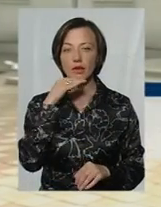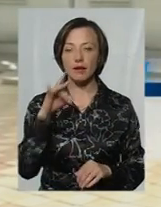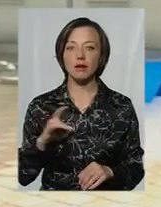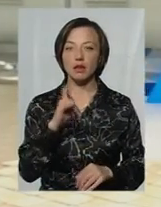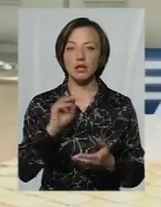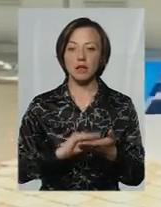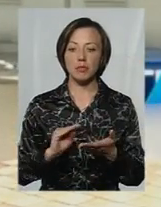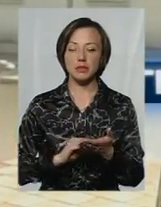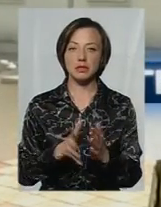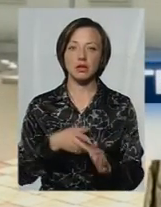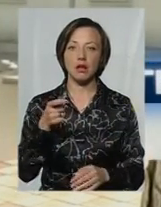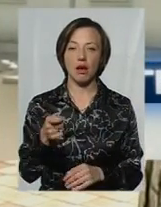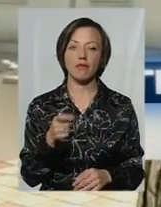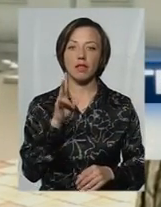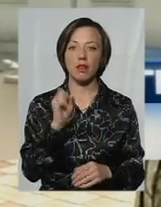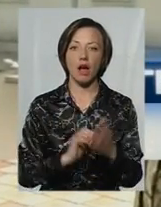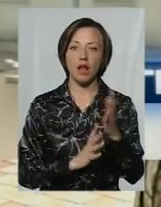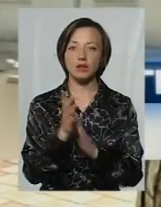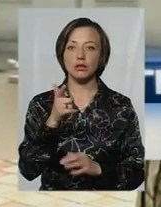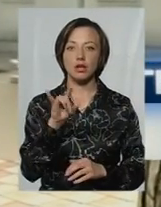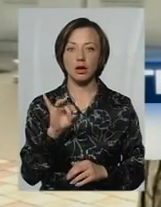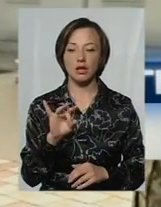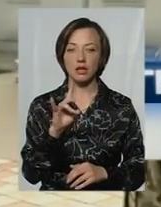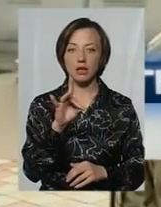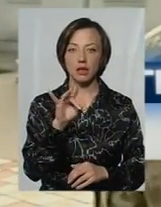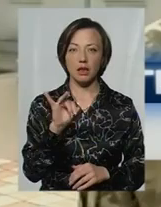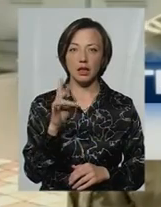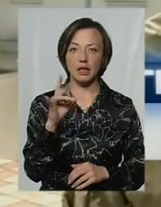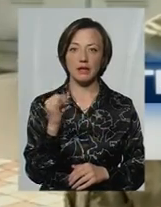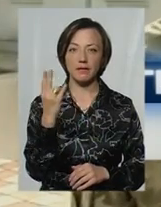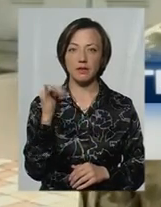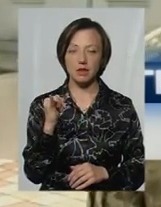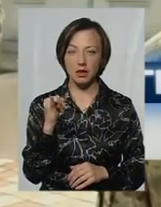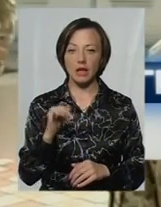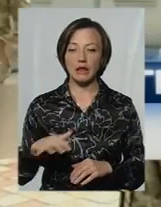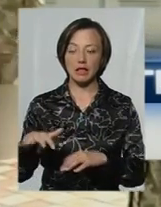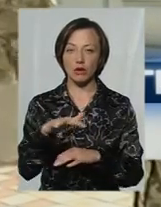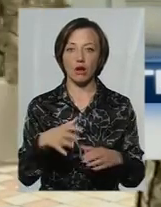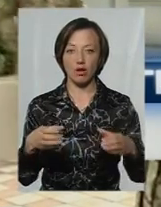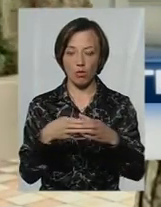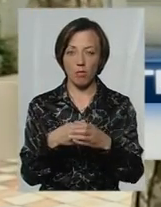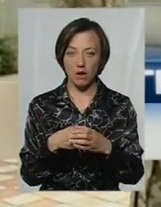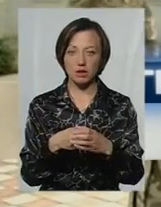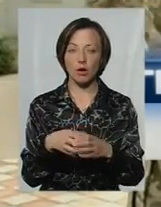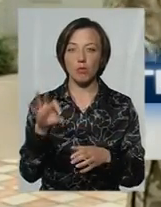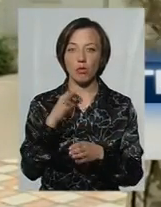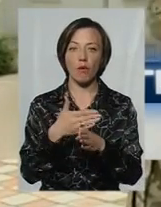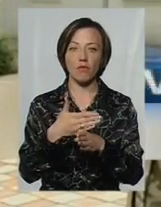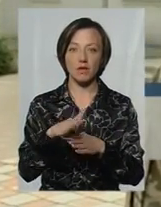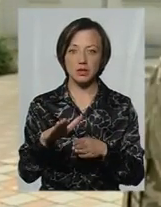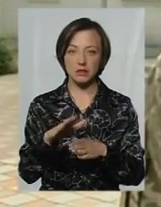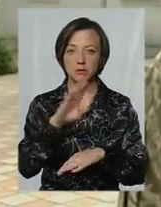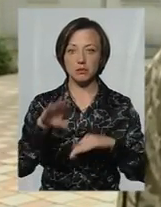на Лісогринівецьку сільську раду, зараз територіально об'єднана громада, в тому про виділені